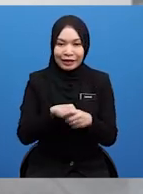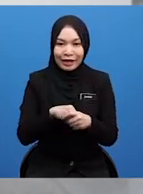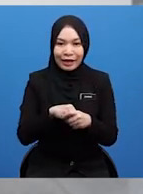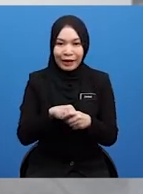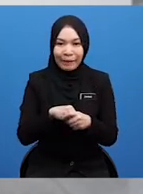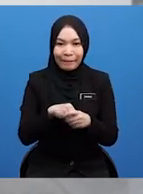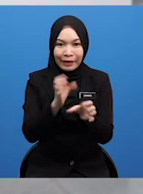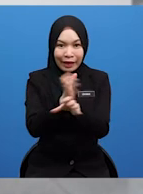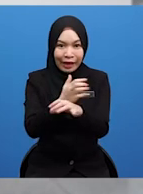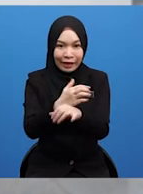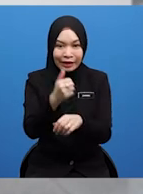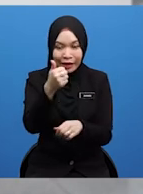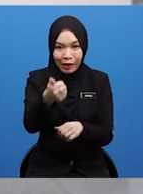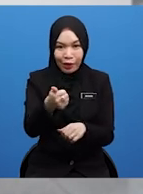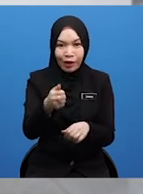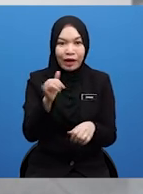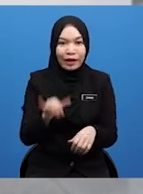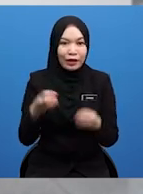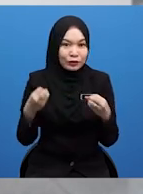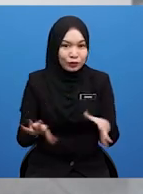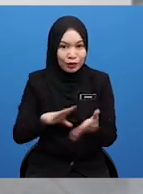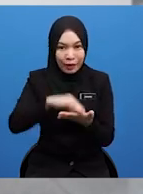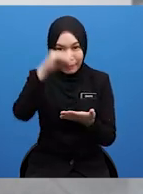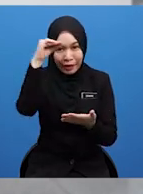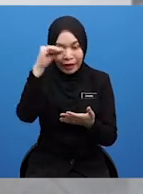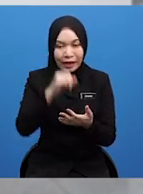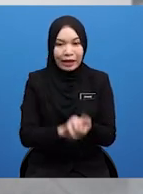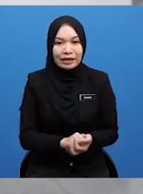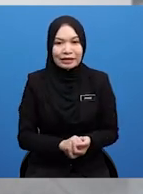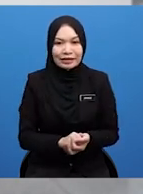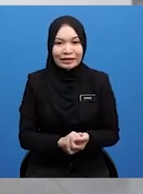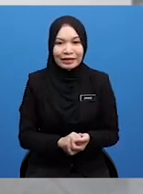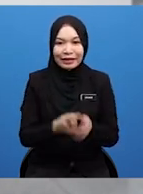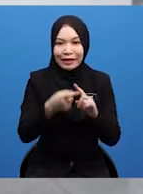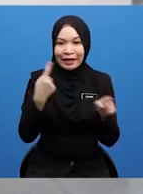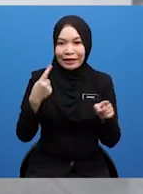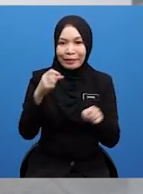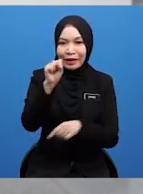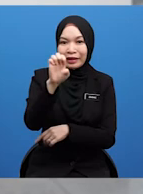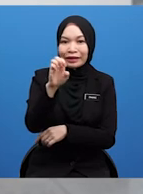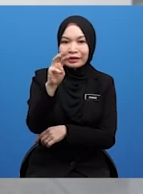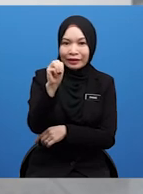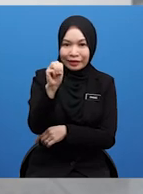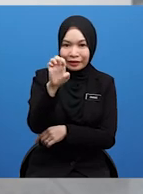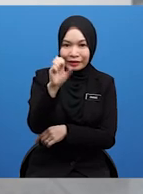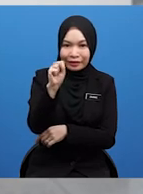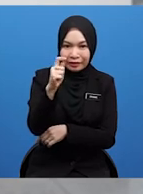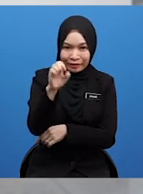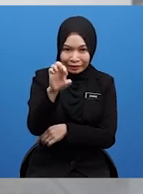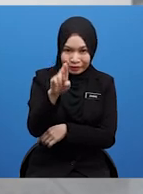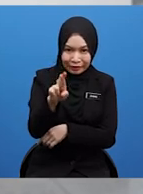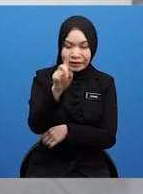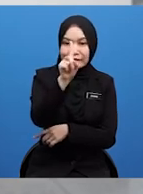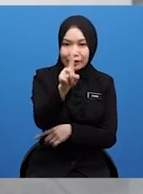dengan penghasilan karya yang telah dipelajari sepanjang tempo Pengajian dari semester satu hingga semester 3 segi